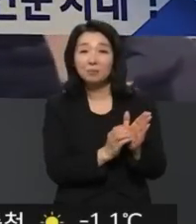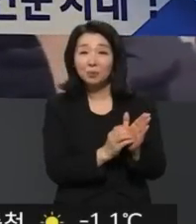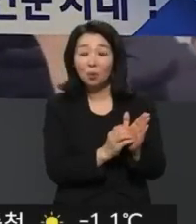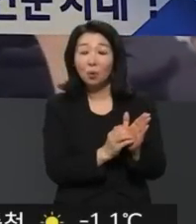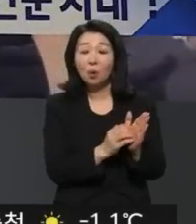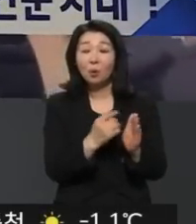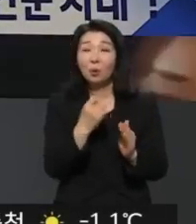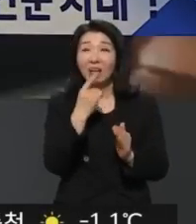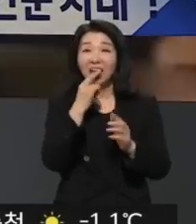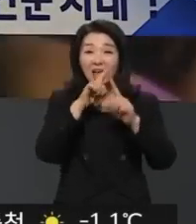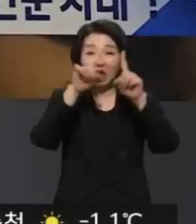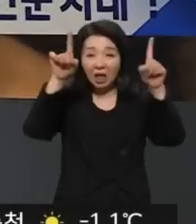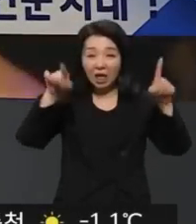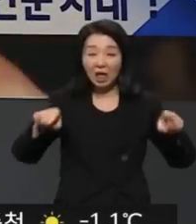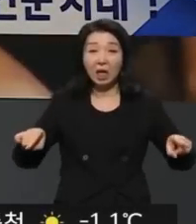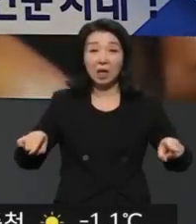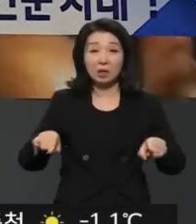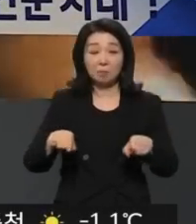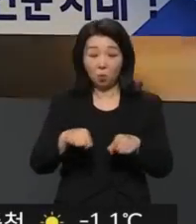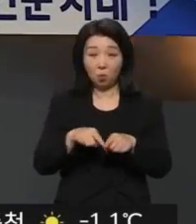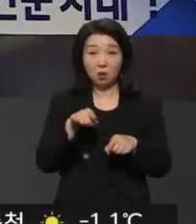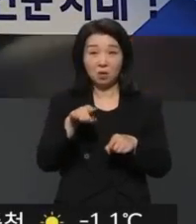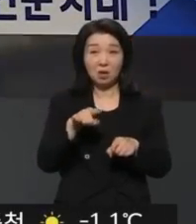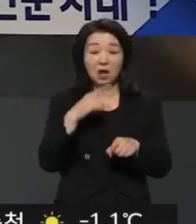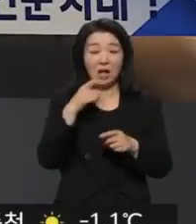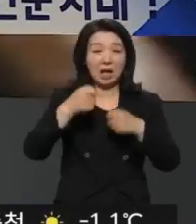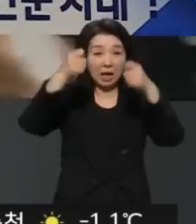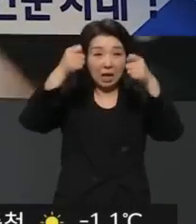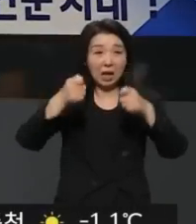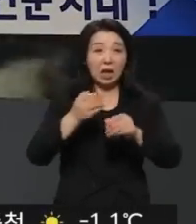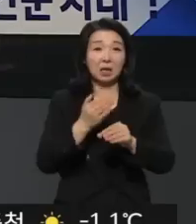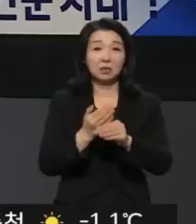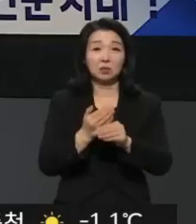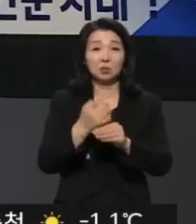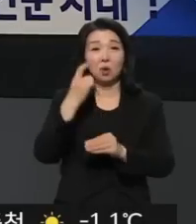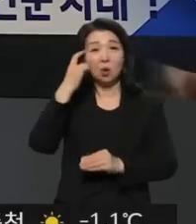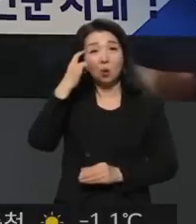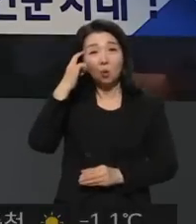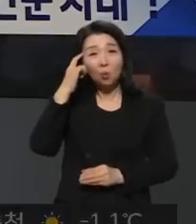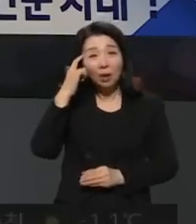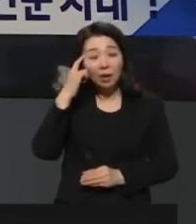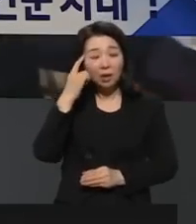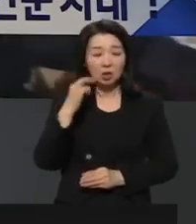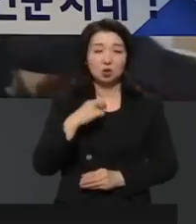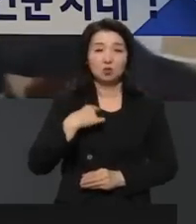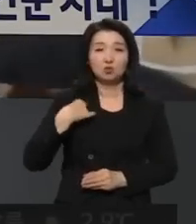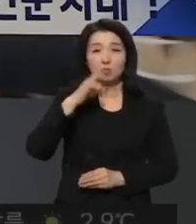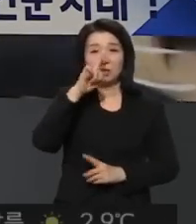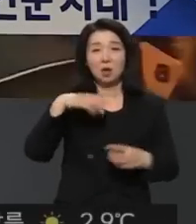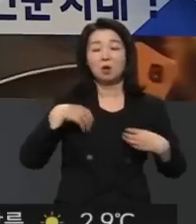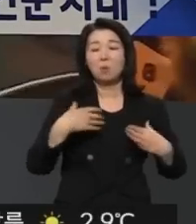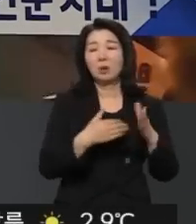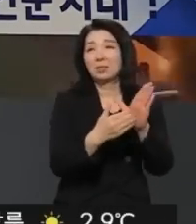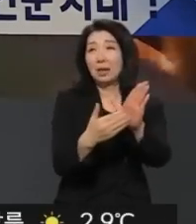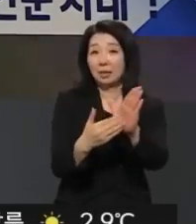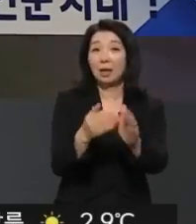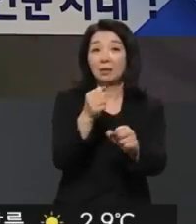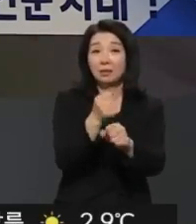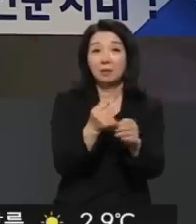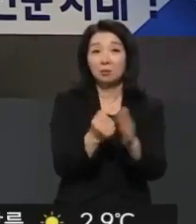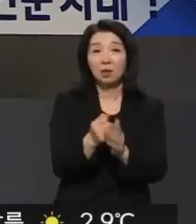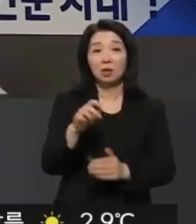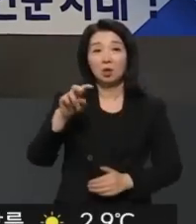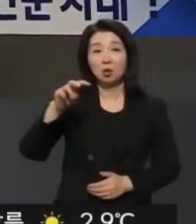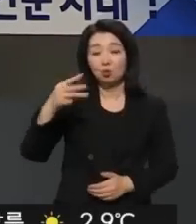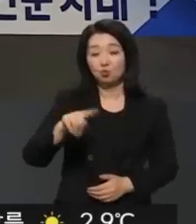백지 시위, 이 A4 크기 용지는 당국의 언론 차단을 비판하는 의미라고 하죠. 우르무치에서 시작된 시위는